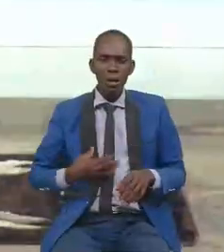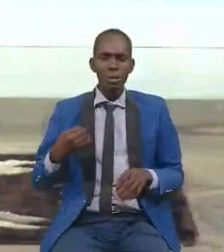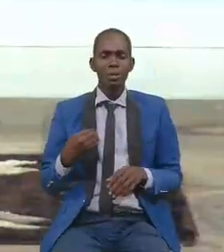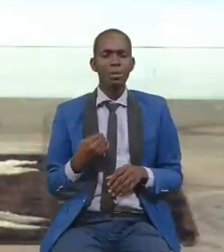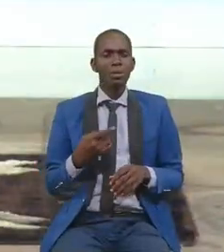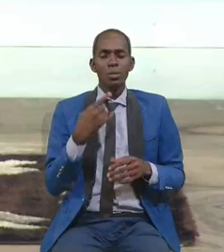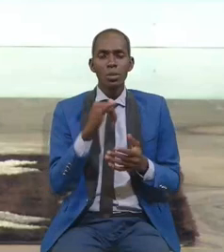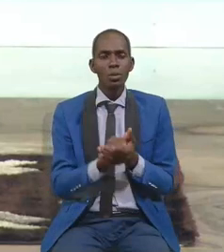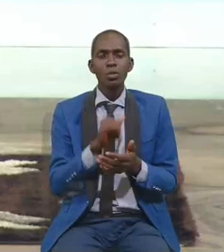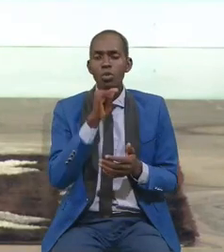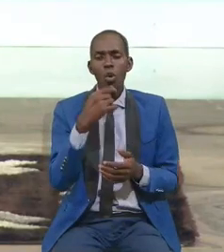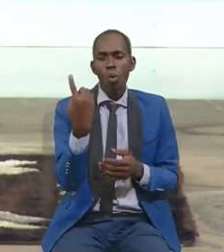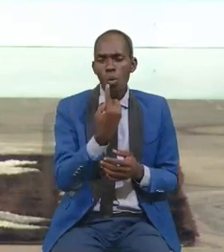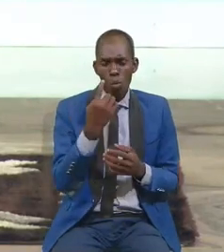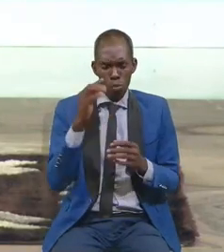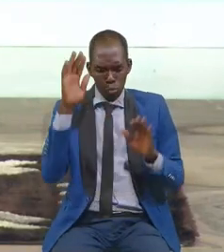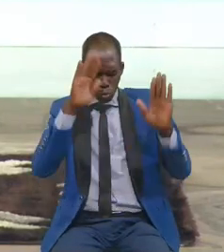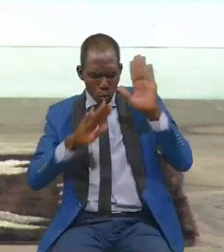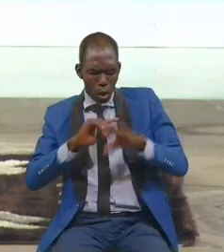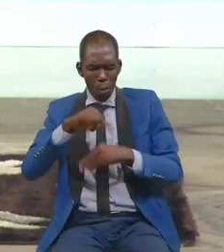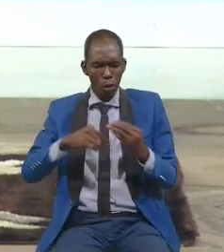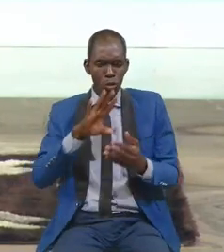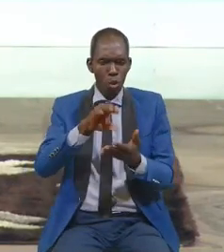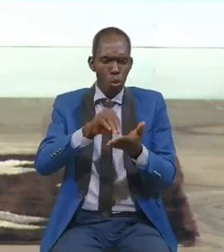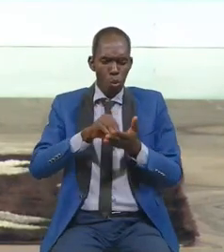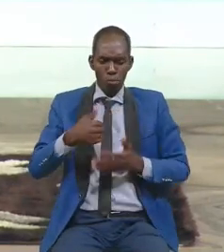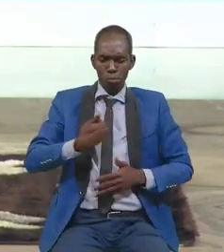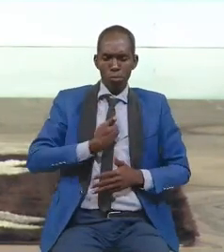dis que tu ne fais aucun cas de tes besoins, que